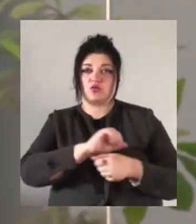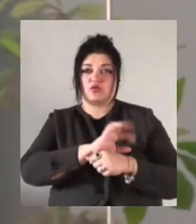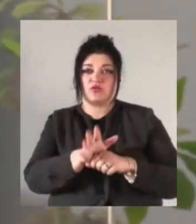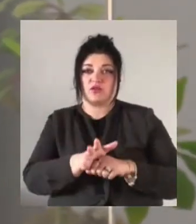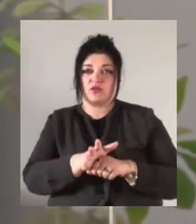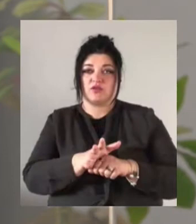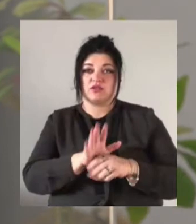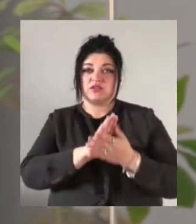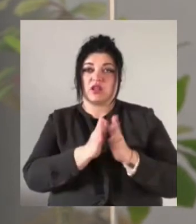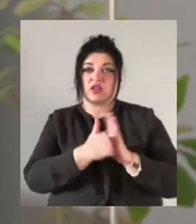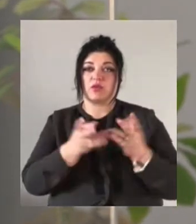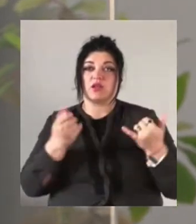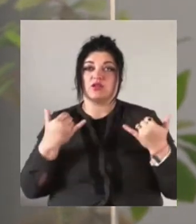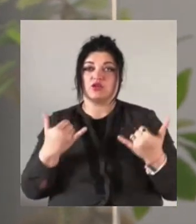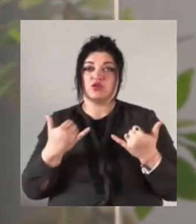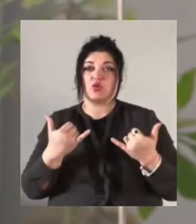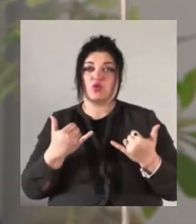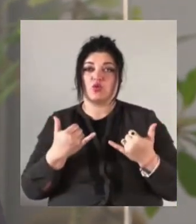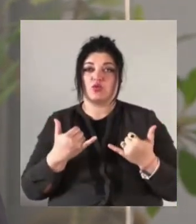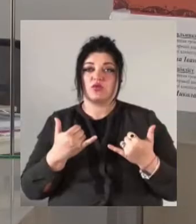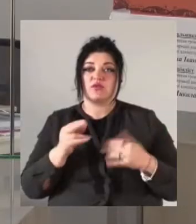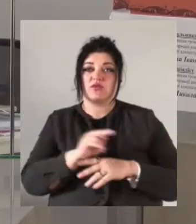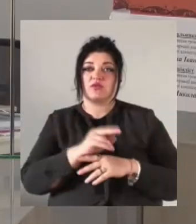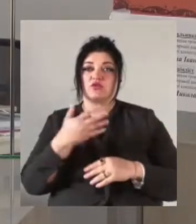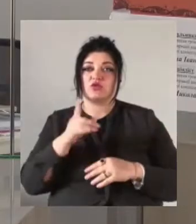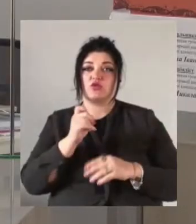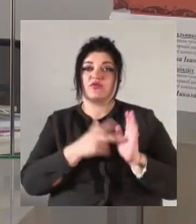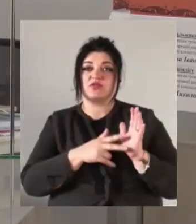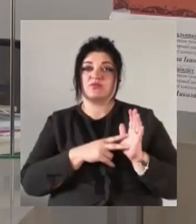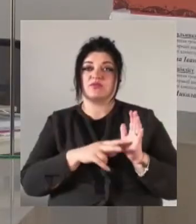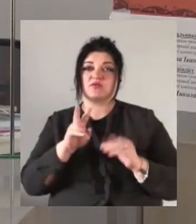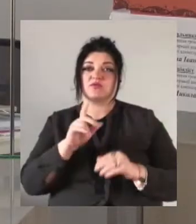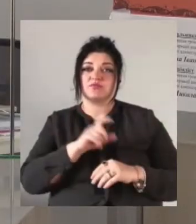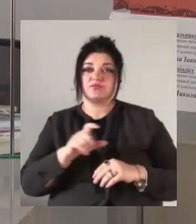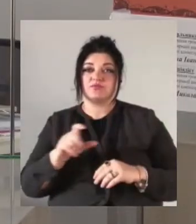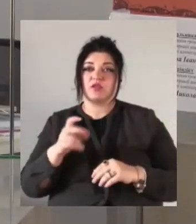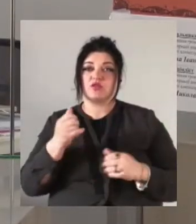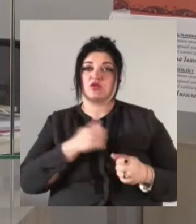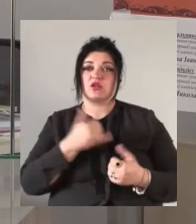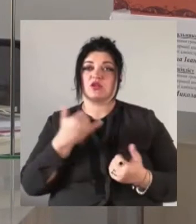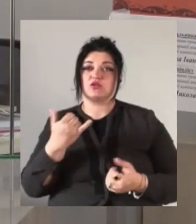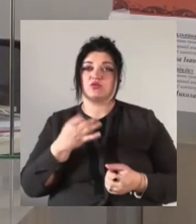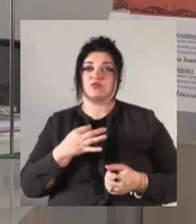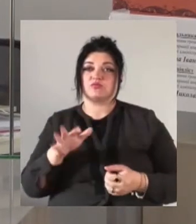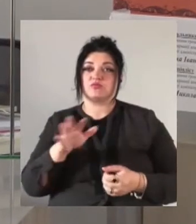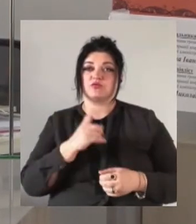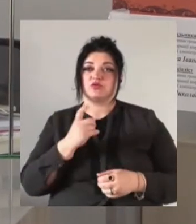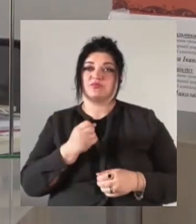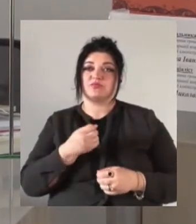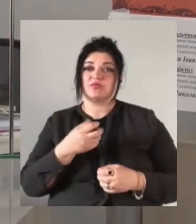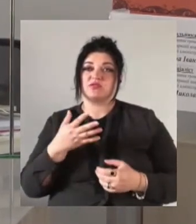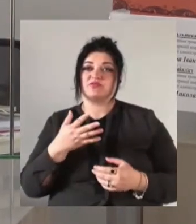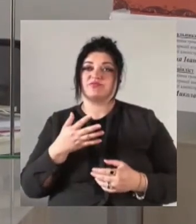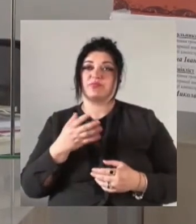сьогодні вилікувалося вже 188 осіб. На жаль, на сьогодні в області зафіксовано 15 летальних випадків. Вчора